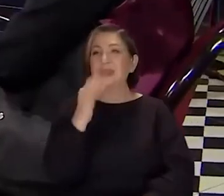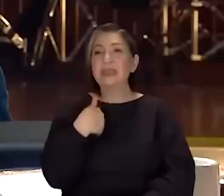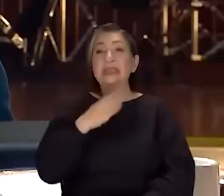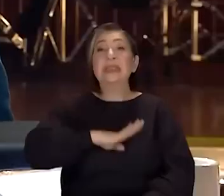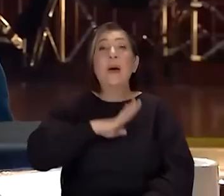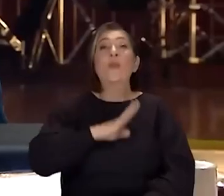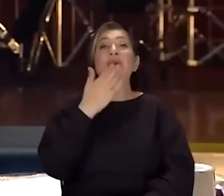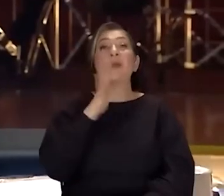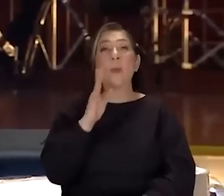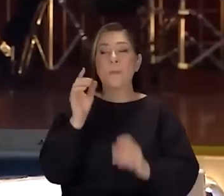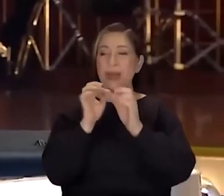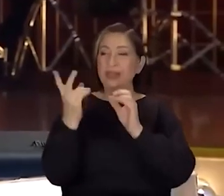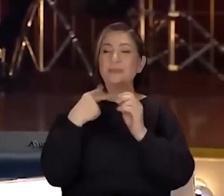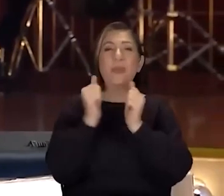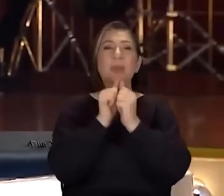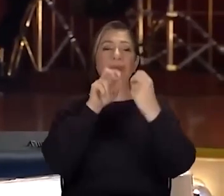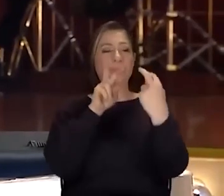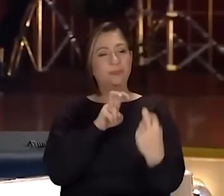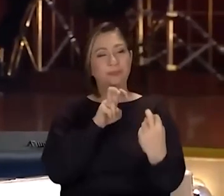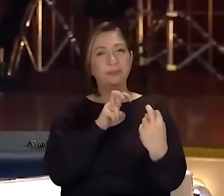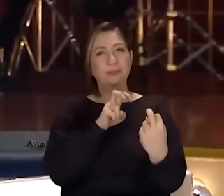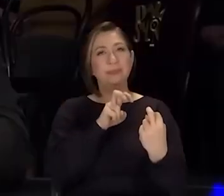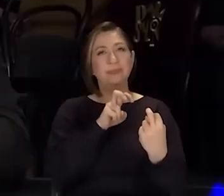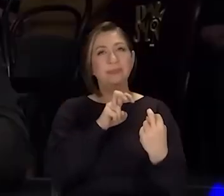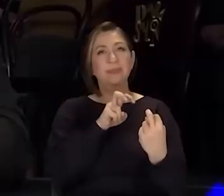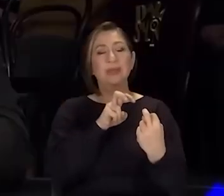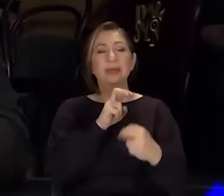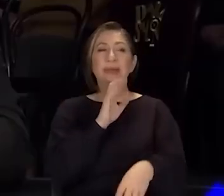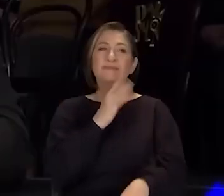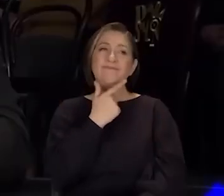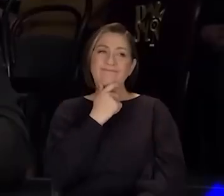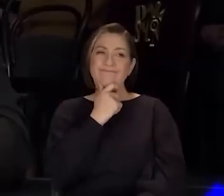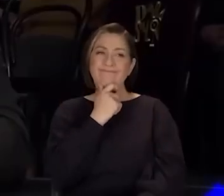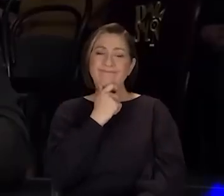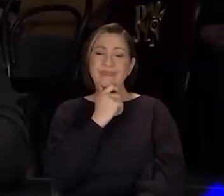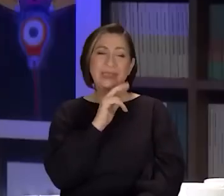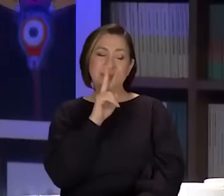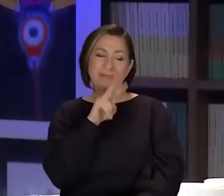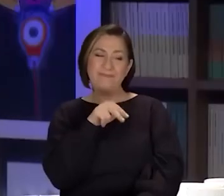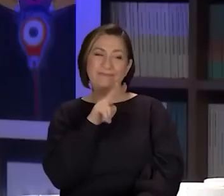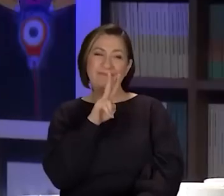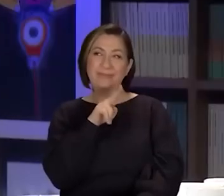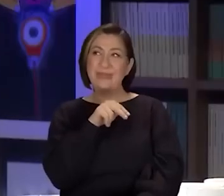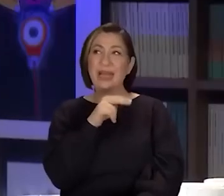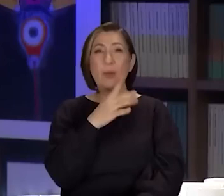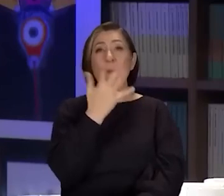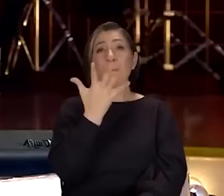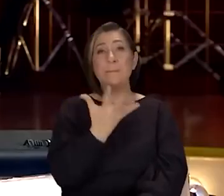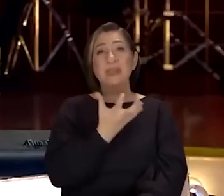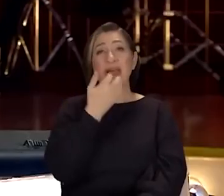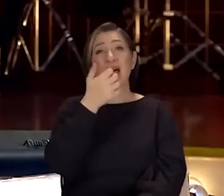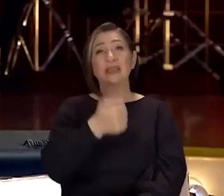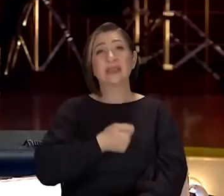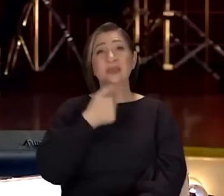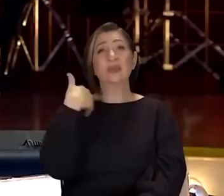tahammül edemiyorum. Barış'la beraber oturuyoruz. Ondan sonra şey diyor, böyle bir bakıyor ama bu 5 saat 6